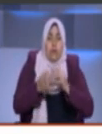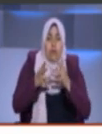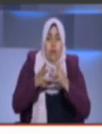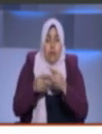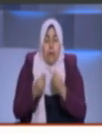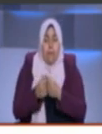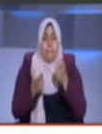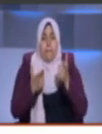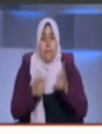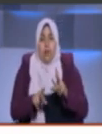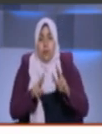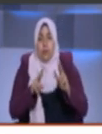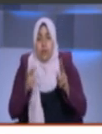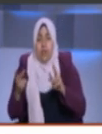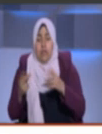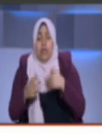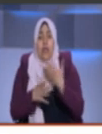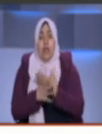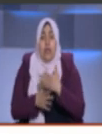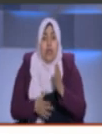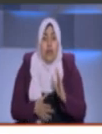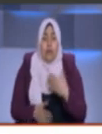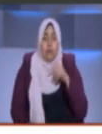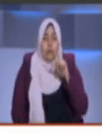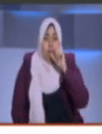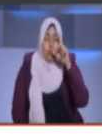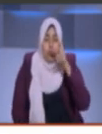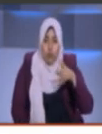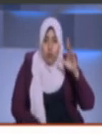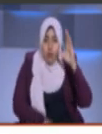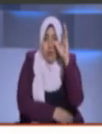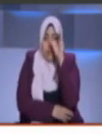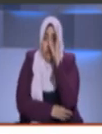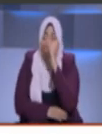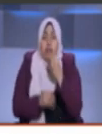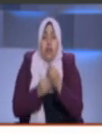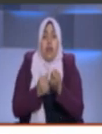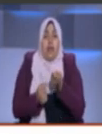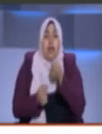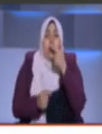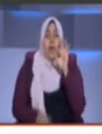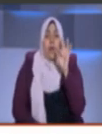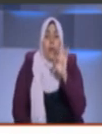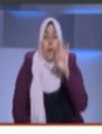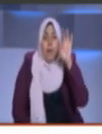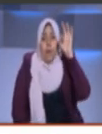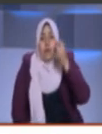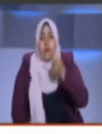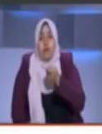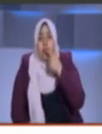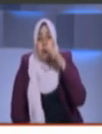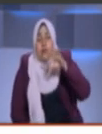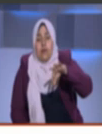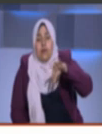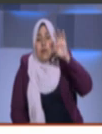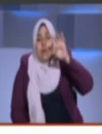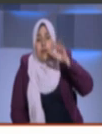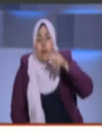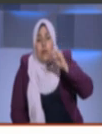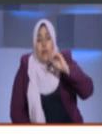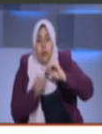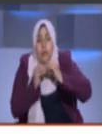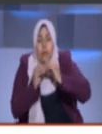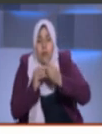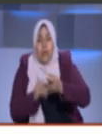المستعملة بين بلد وآخر، هناك في بصورة رئيسية العلاج هو علاج اللي بيسموه سبورتيف، هو